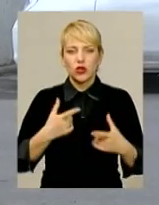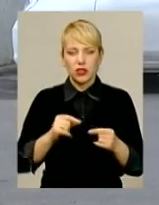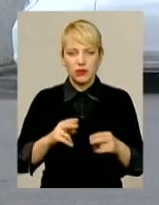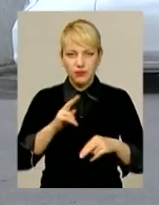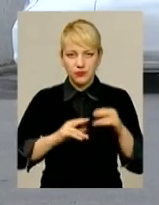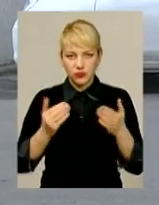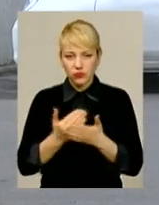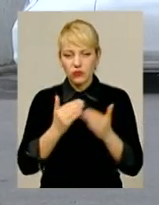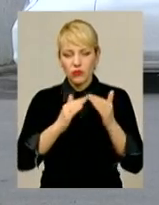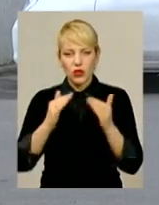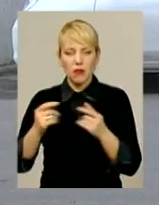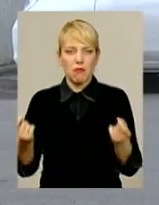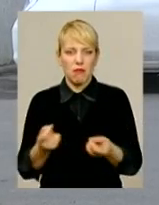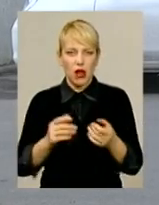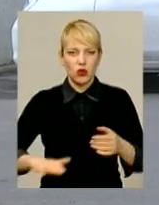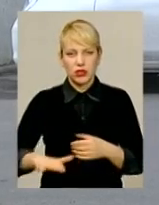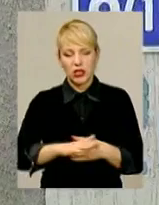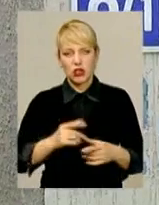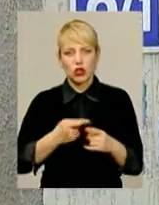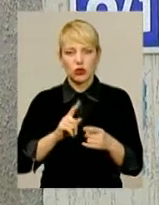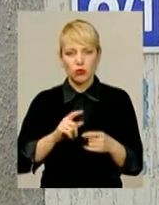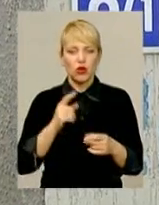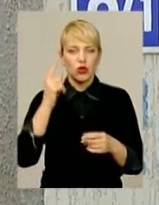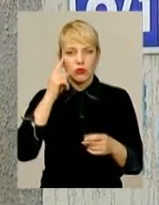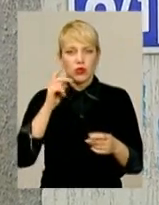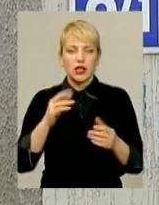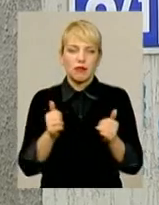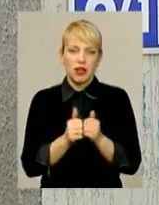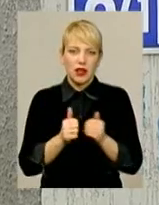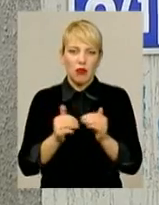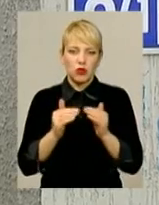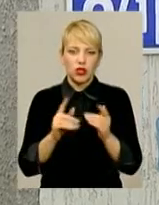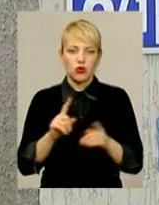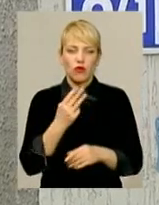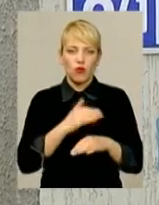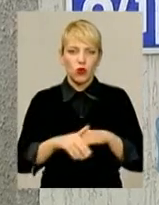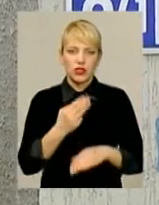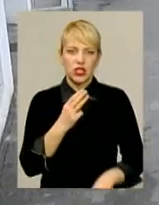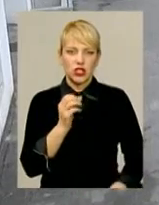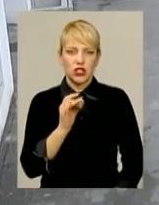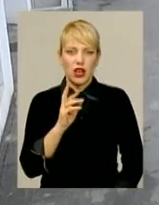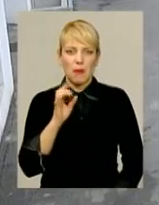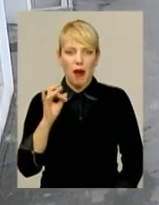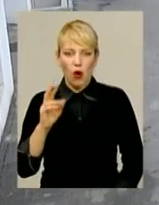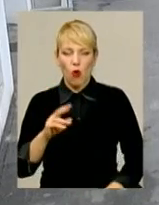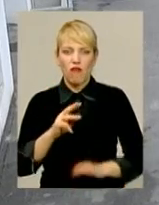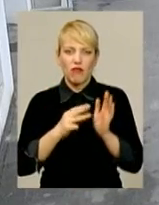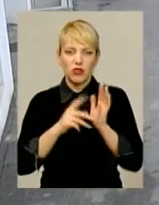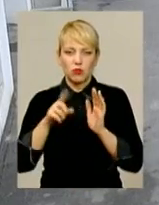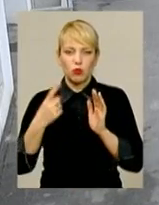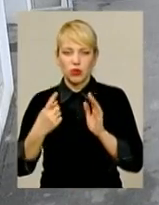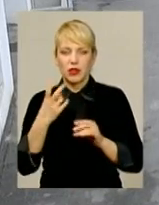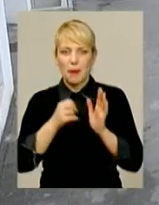житло, замало. Тому забудовники роблять хід конем. Якось біля будинку, що на вулиці Щербакова, /1. Тут на менш ніж